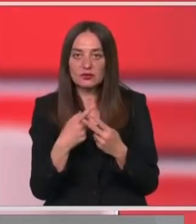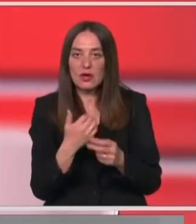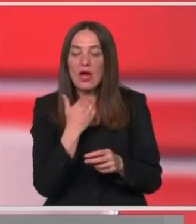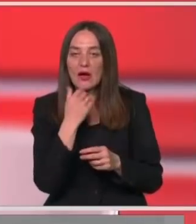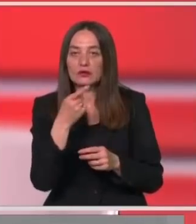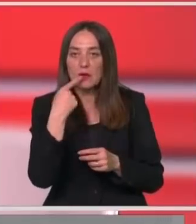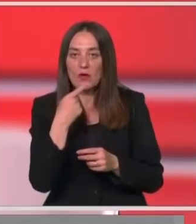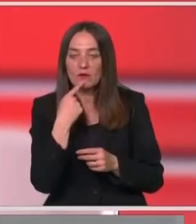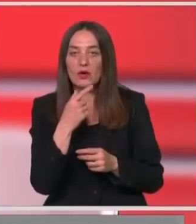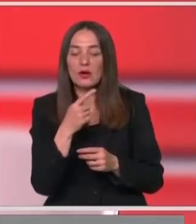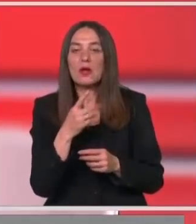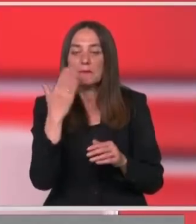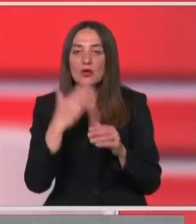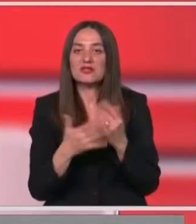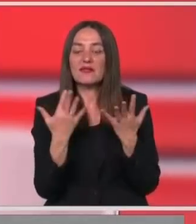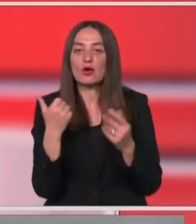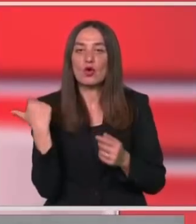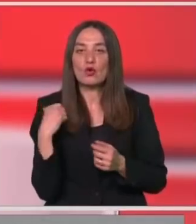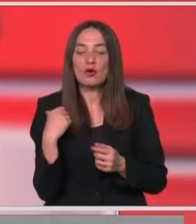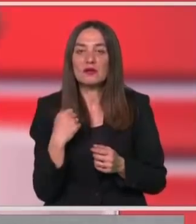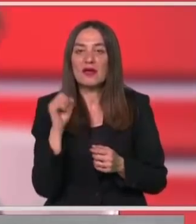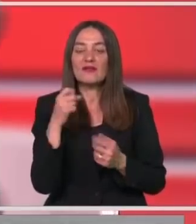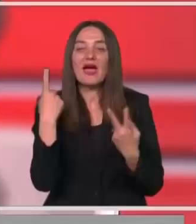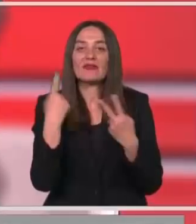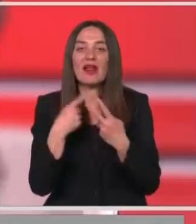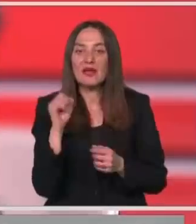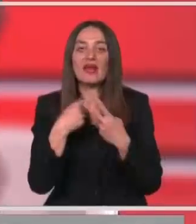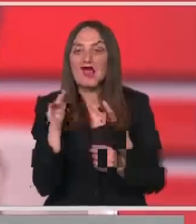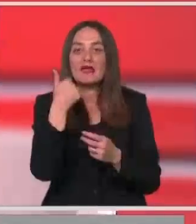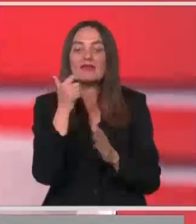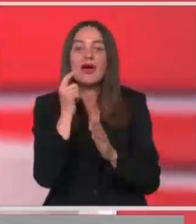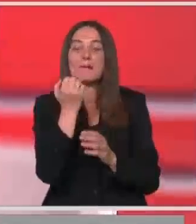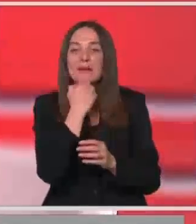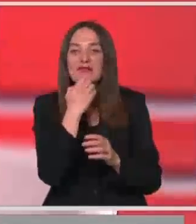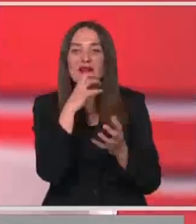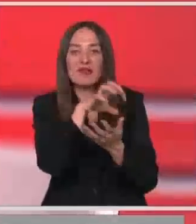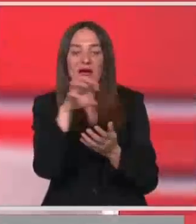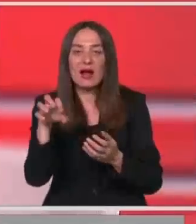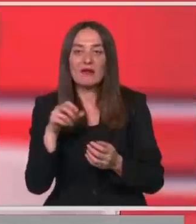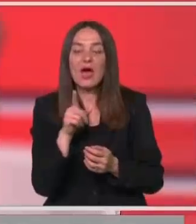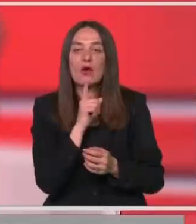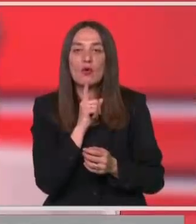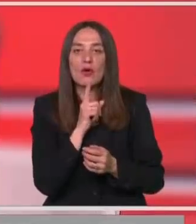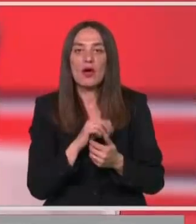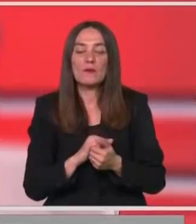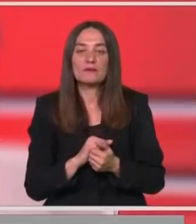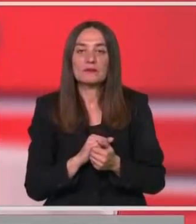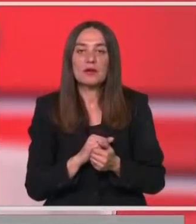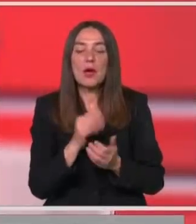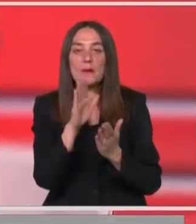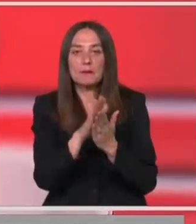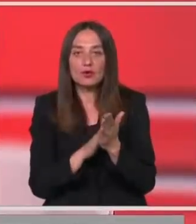smo govorili i govorimo poslednjih nekoliko godina da je televizija jedna privredna grana koja kreće